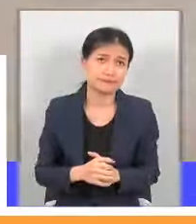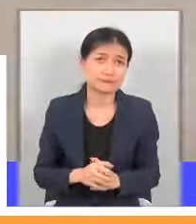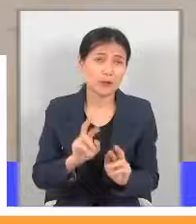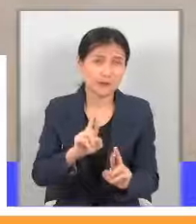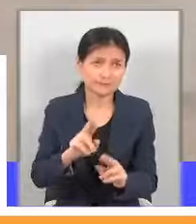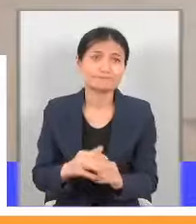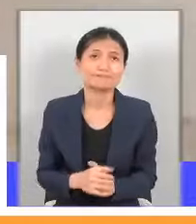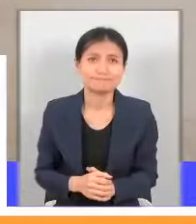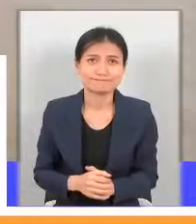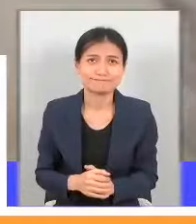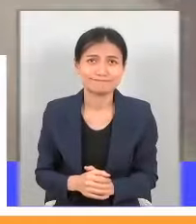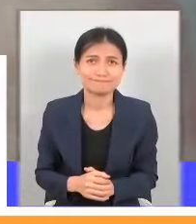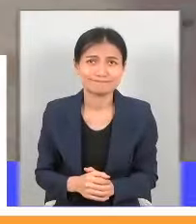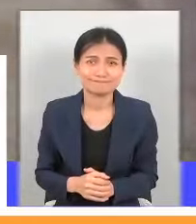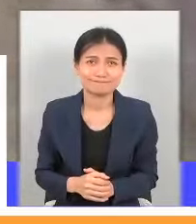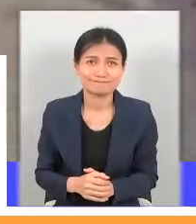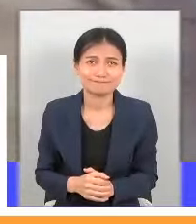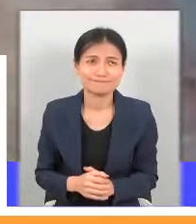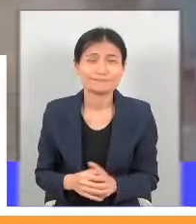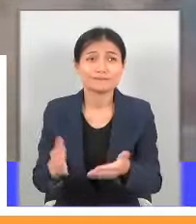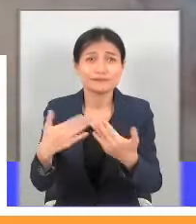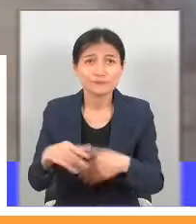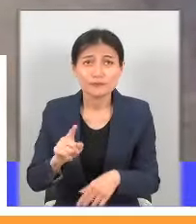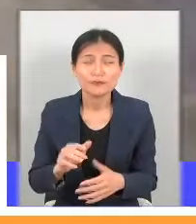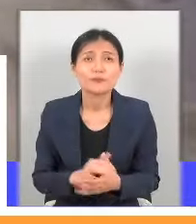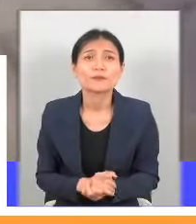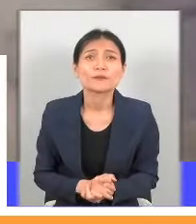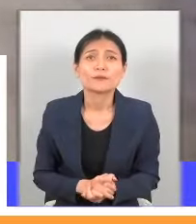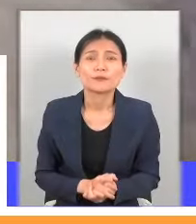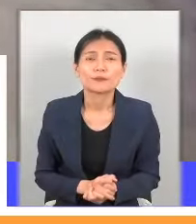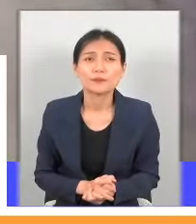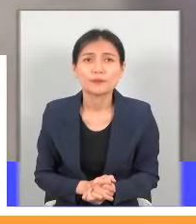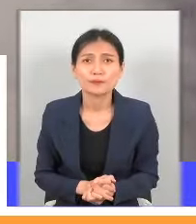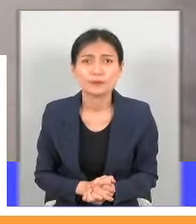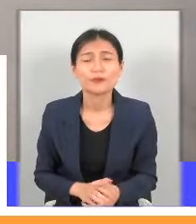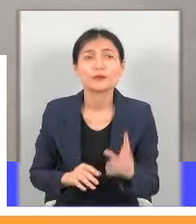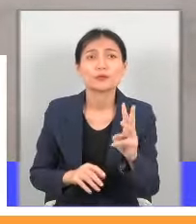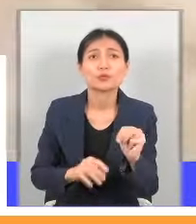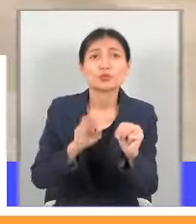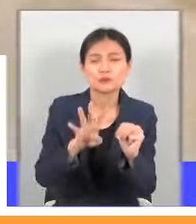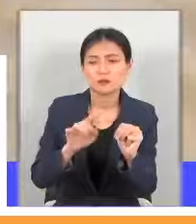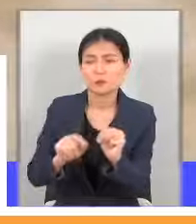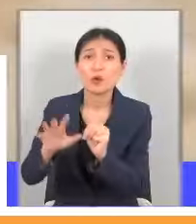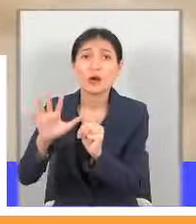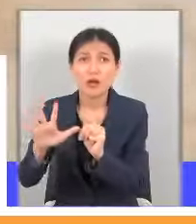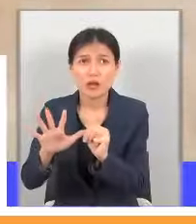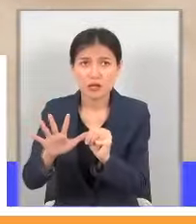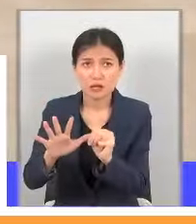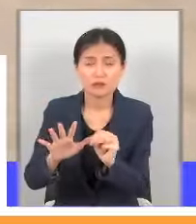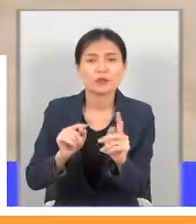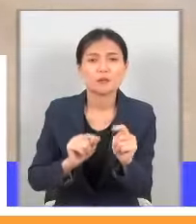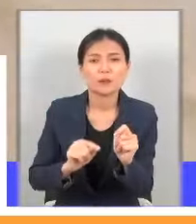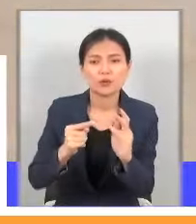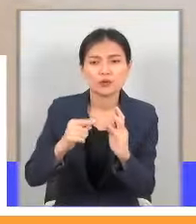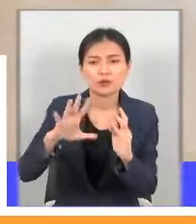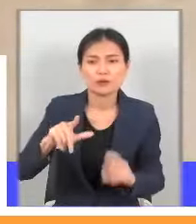วกันค่ะ ครับที่บ้านล้านะฮะหมู่4กับบ้านชัยพรมหมู่5ตำบลเวียงอำเภอเชียงคำจังหวัดพะเยาครับฝนต